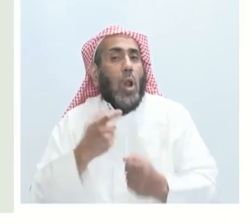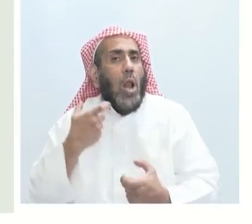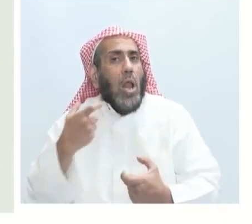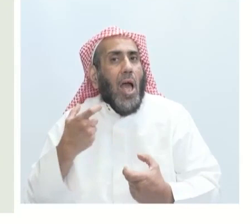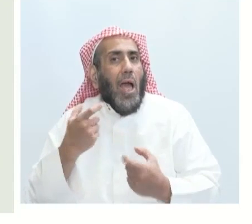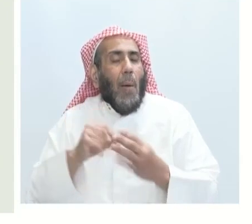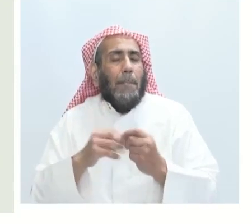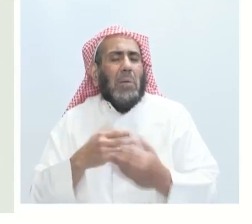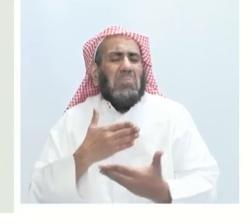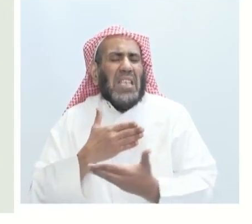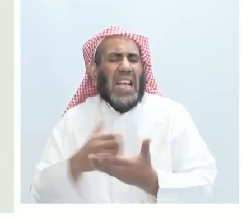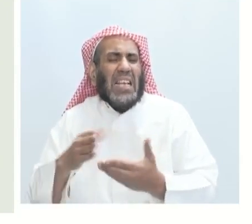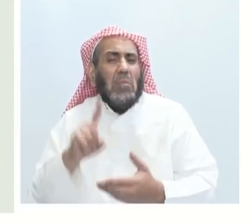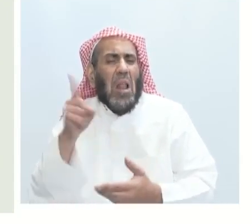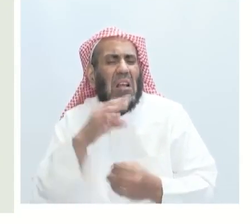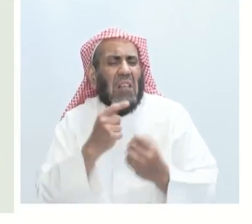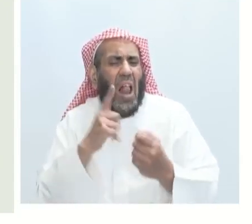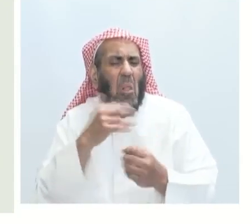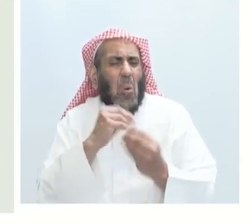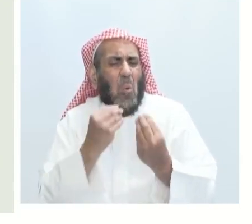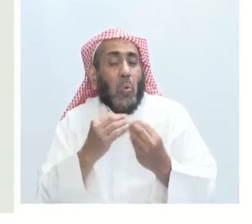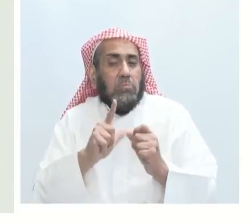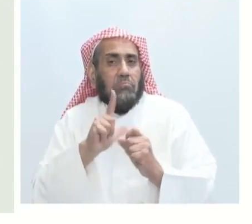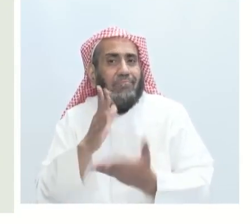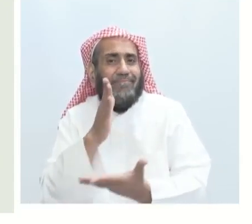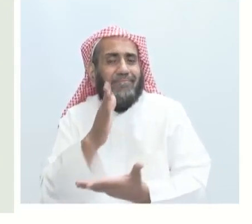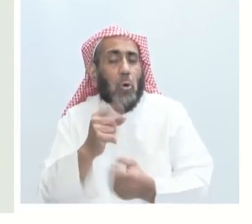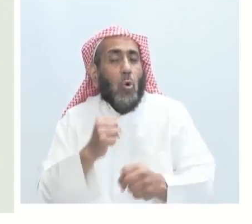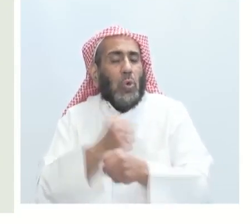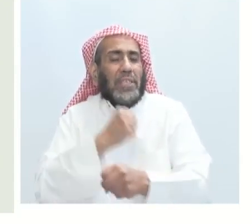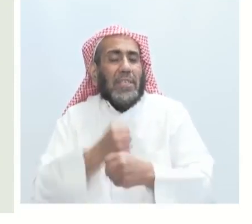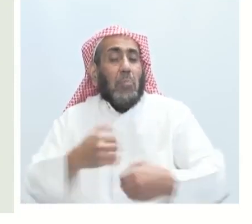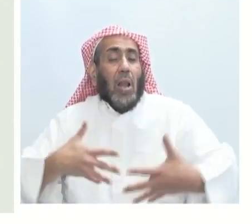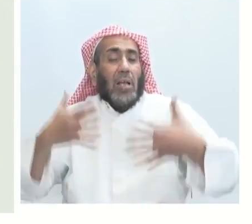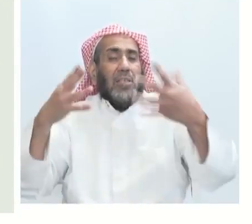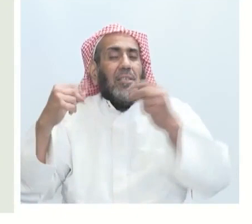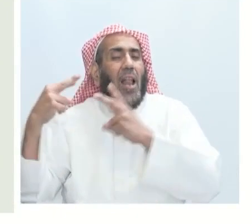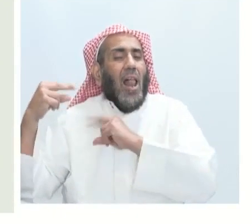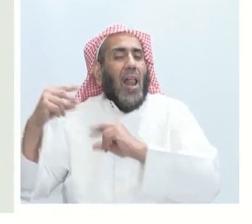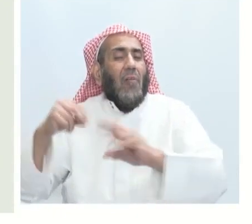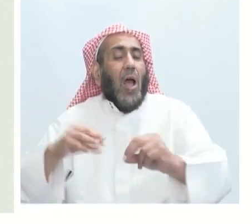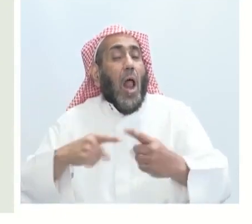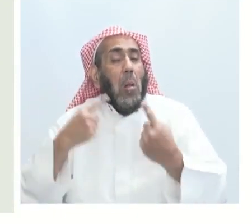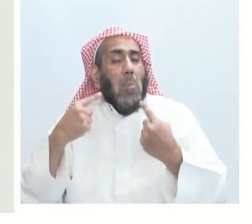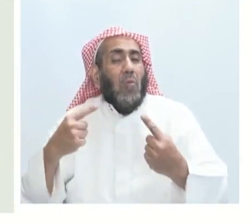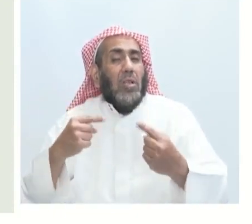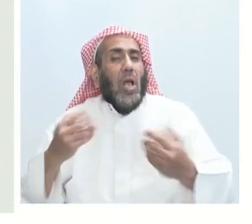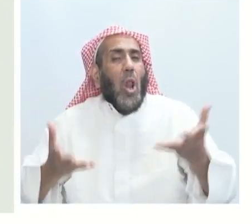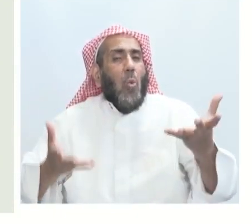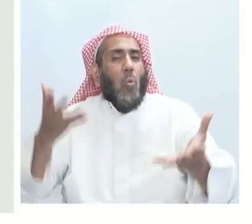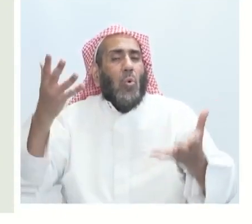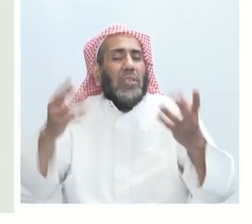بالابتعاد عن الاخطاء اللغويه وال الركاكه الاسلوبيه استعمال قصيده العربيه المالوفه ذات الوزن